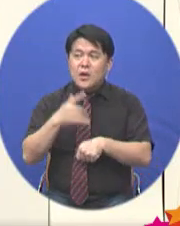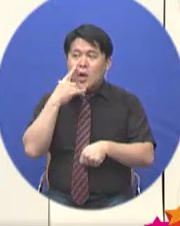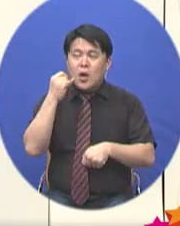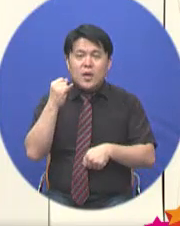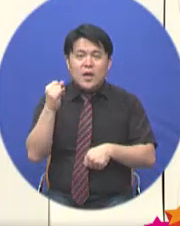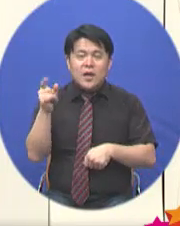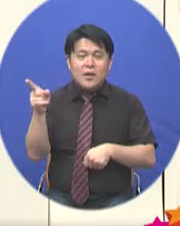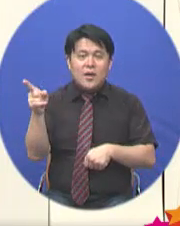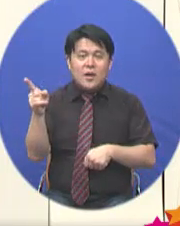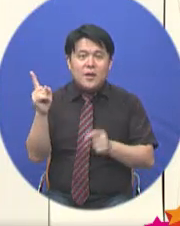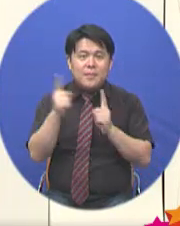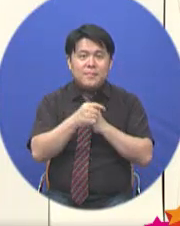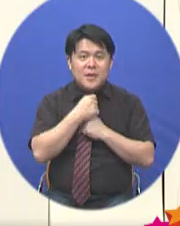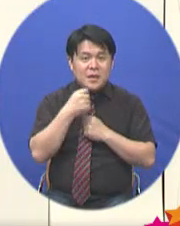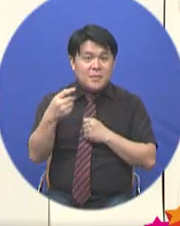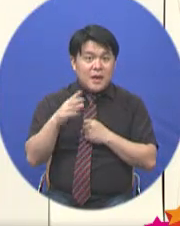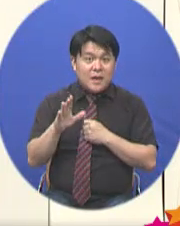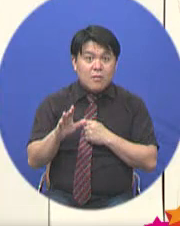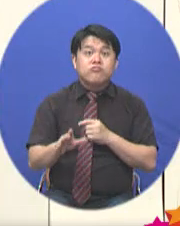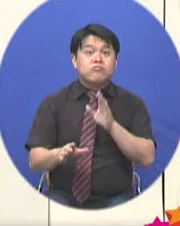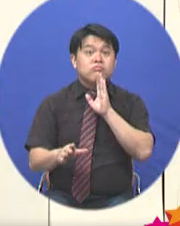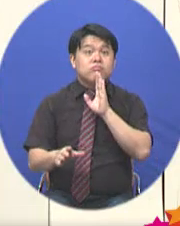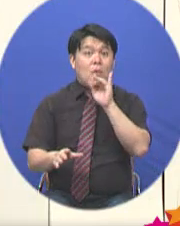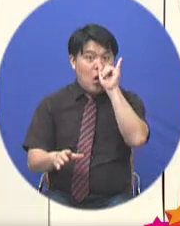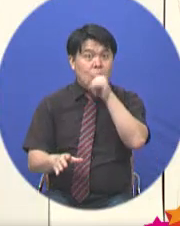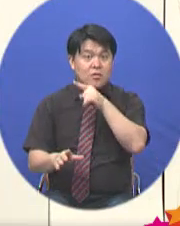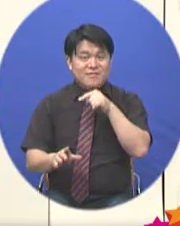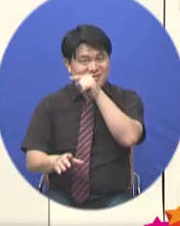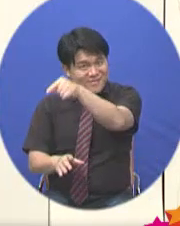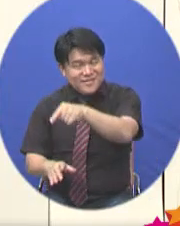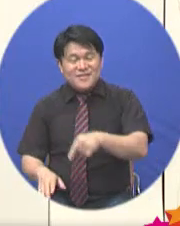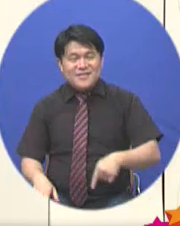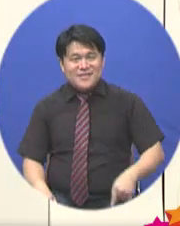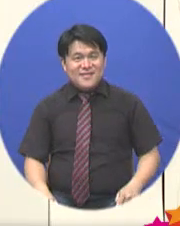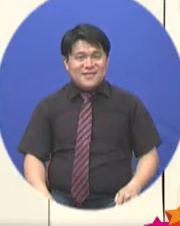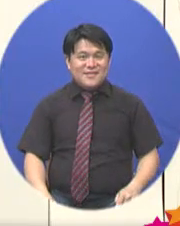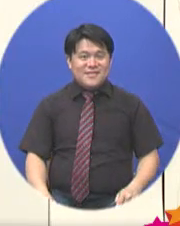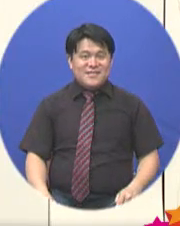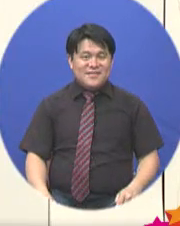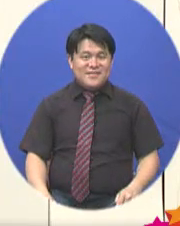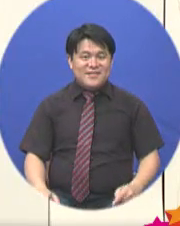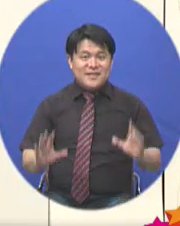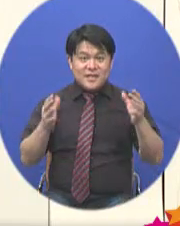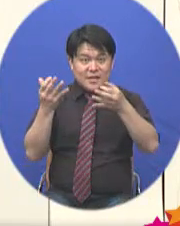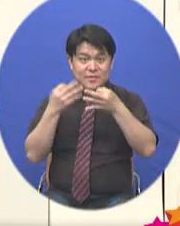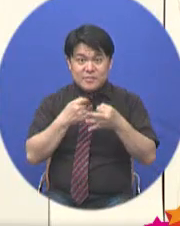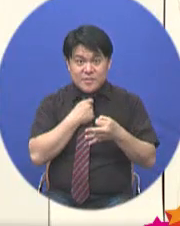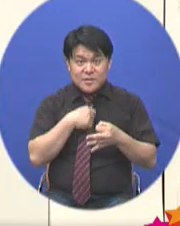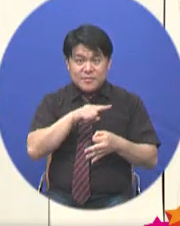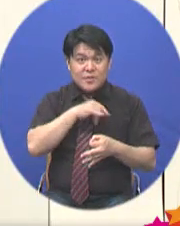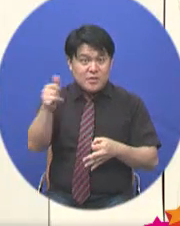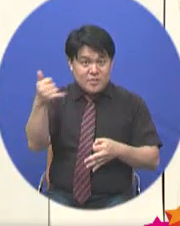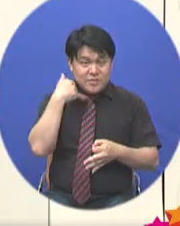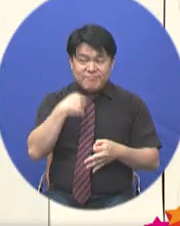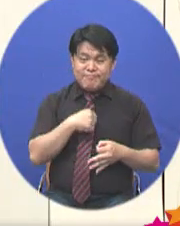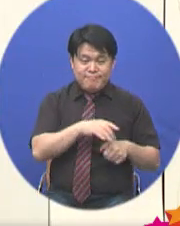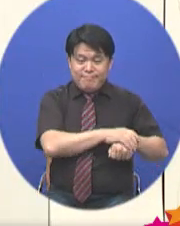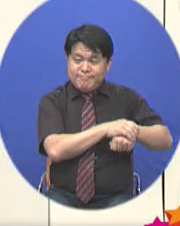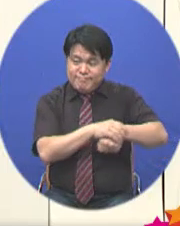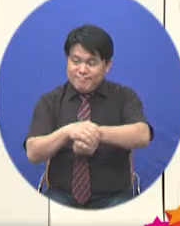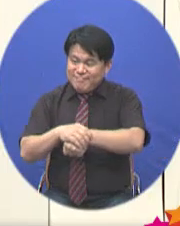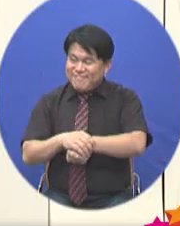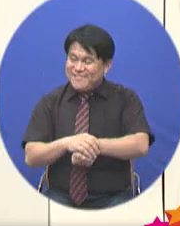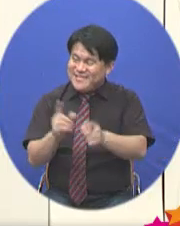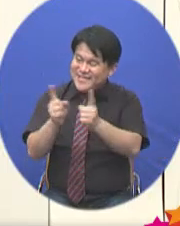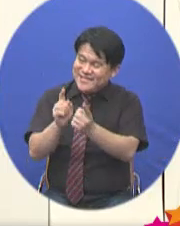싶다고 시부모님이 안 그러세요? 아, 당연히 그러면 가서 연락이 예, 오니까 예. 그러니까. 보고 싶을 때 먼저 연락이 오거든요. 그러면